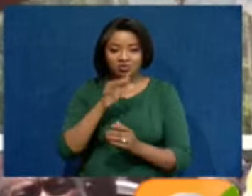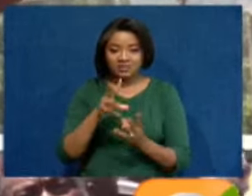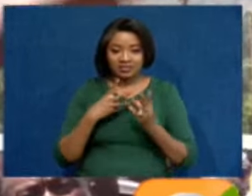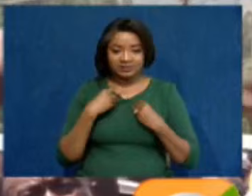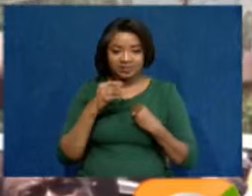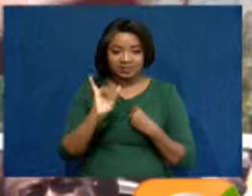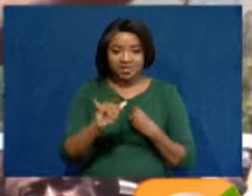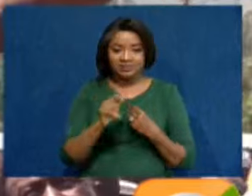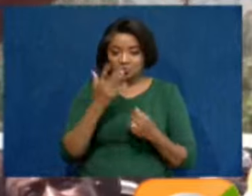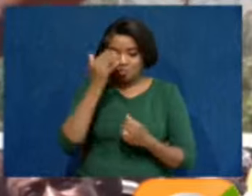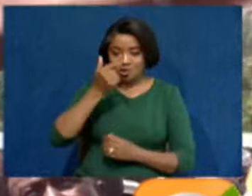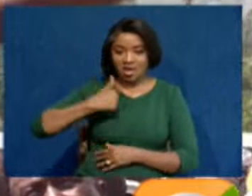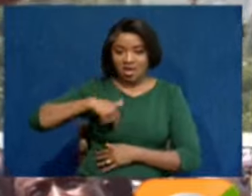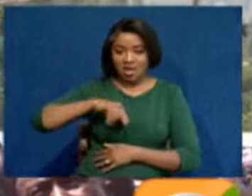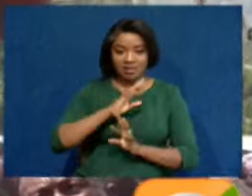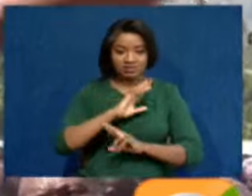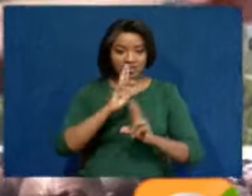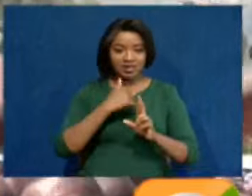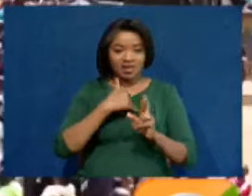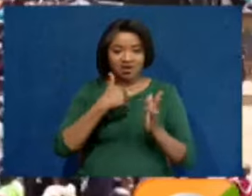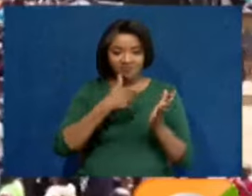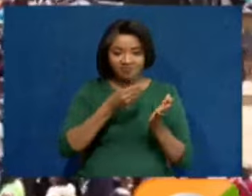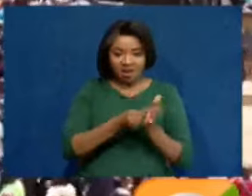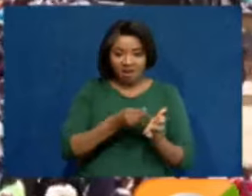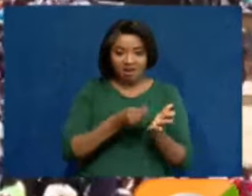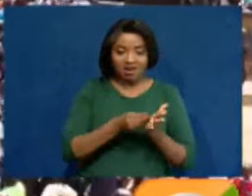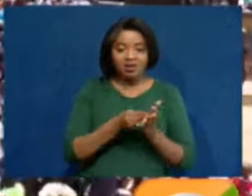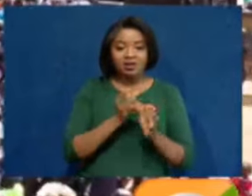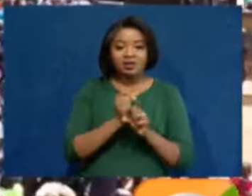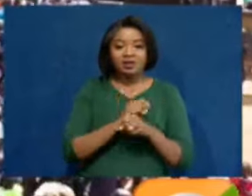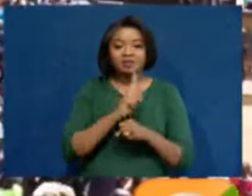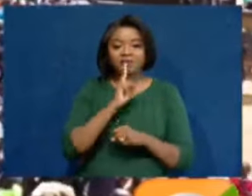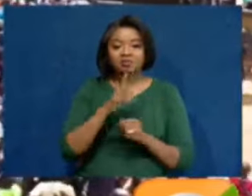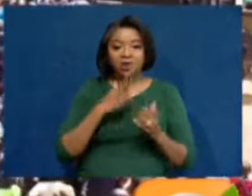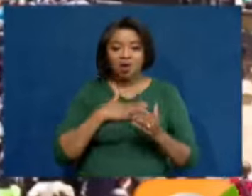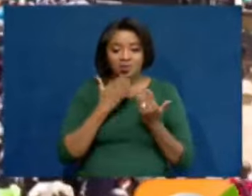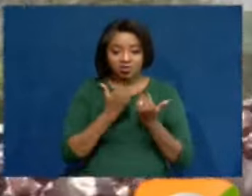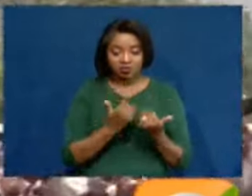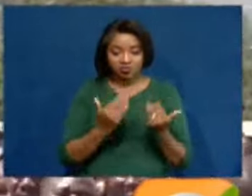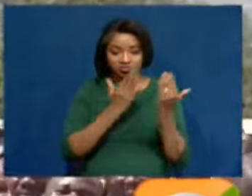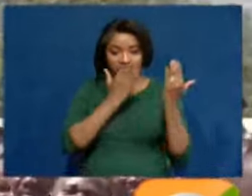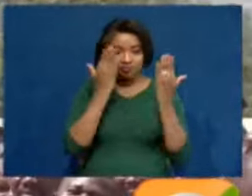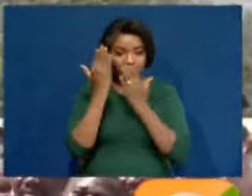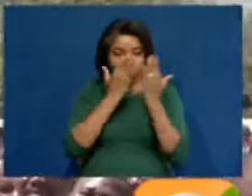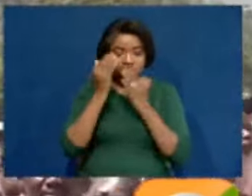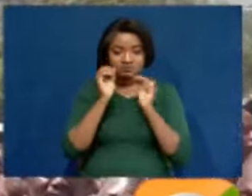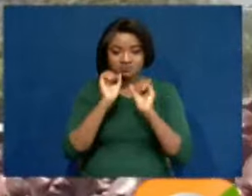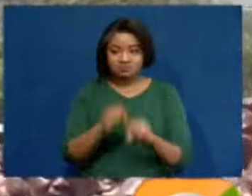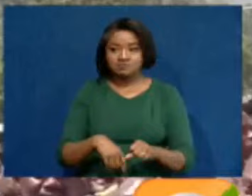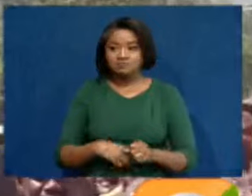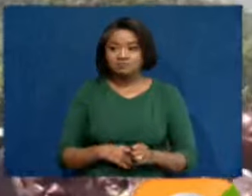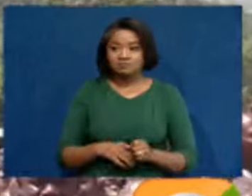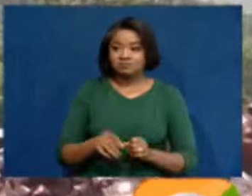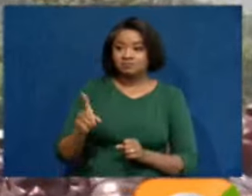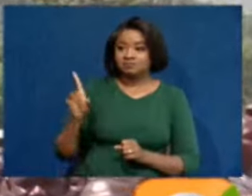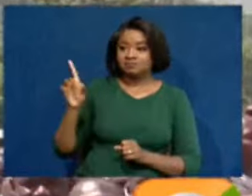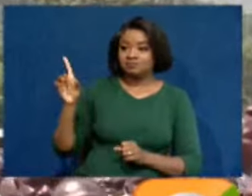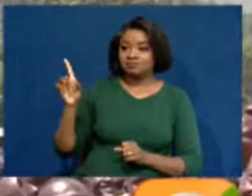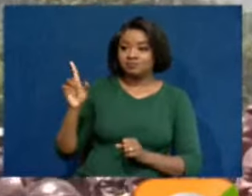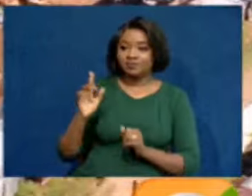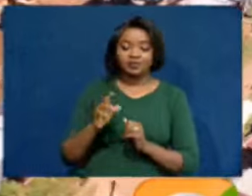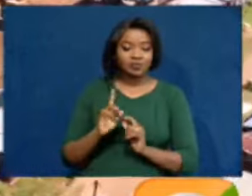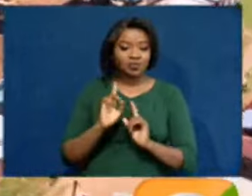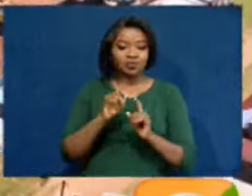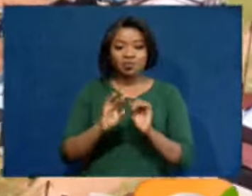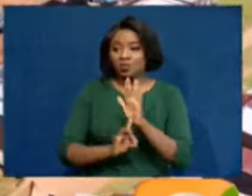pesa ya kuhakikisha kwamba watoto wetu wanasoma. Rais Ruto pamoja na naibu wake Rigathi Gachagua waliendeleza miradi ya maendeleo